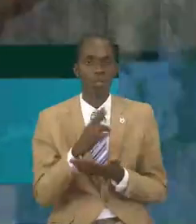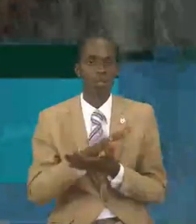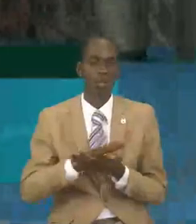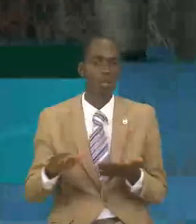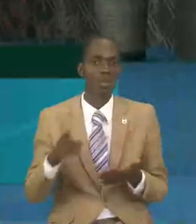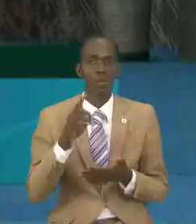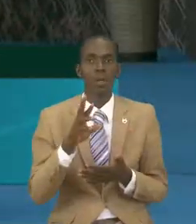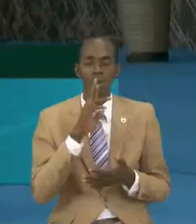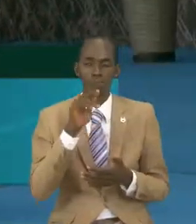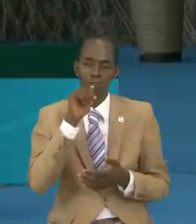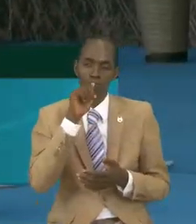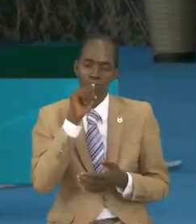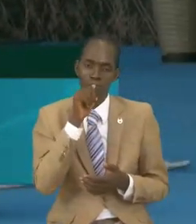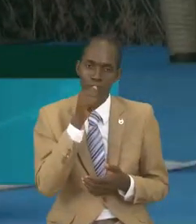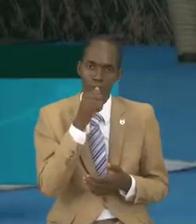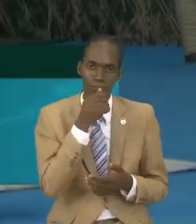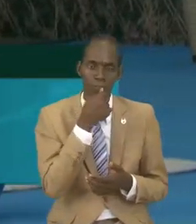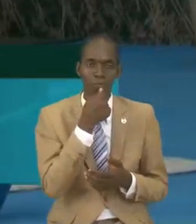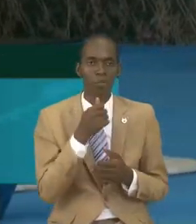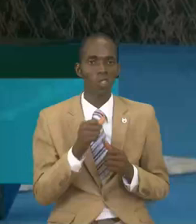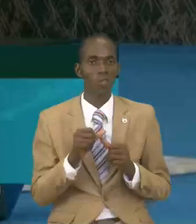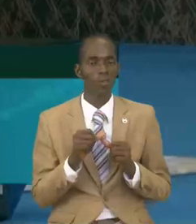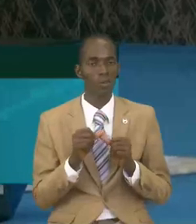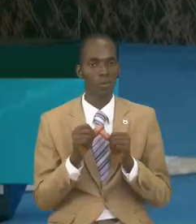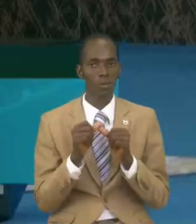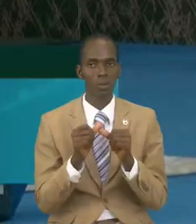et enlevé par Christ. Par la grâce de Dieu,